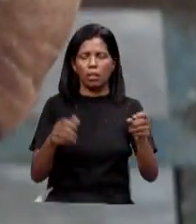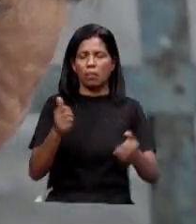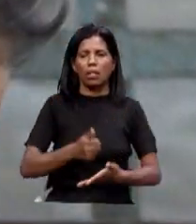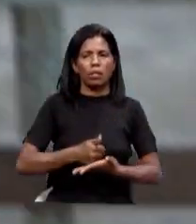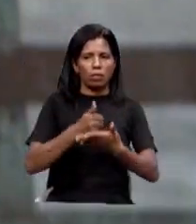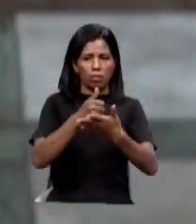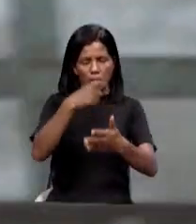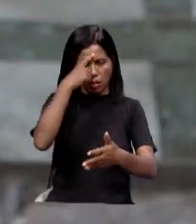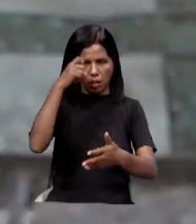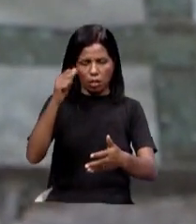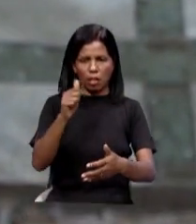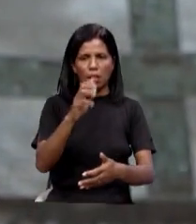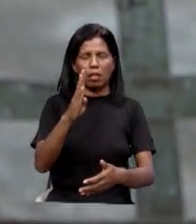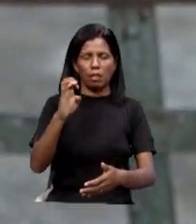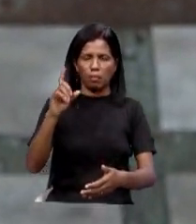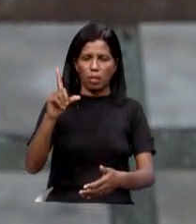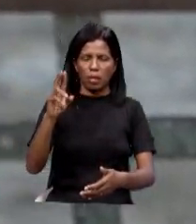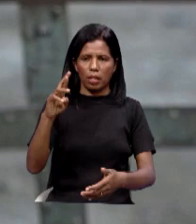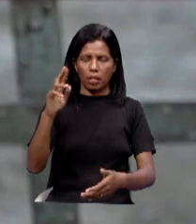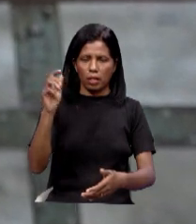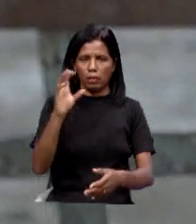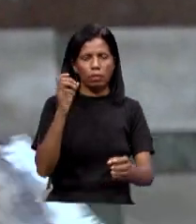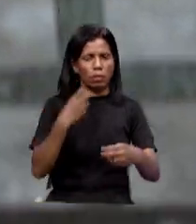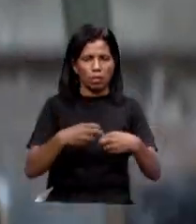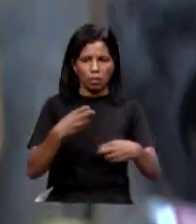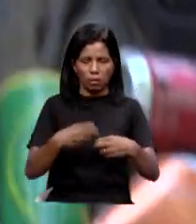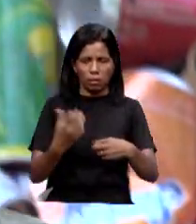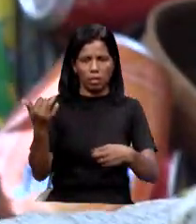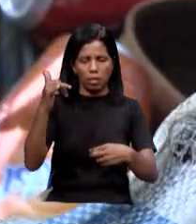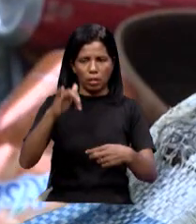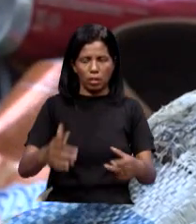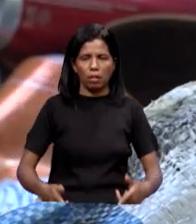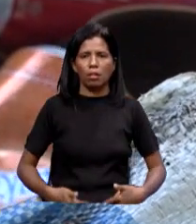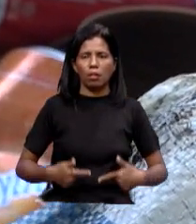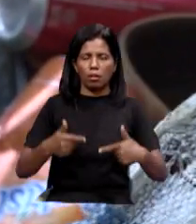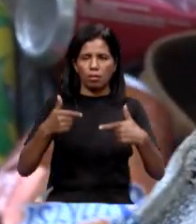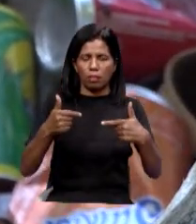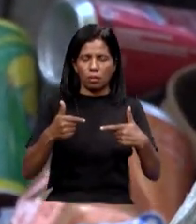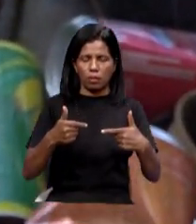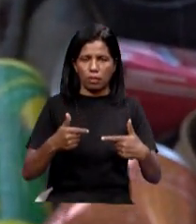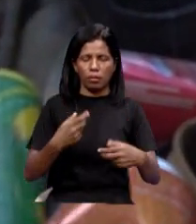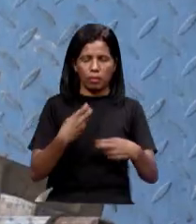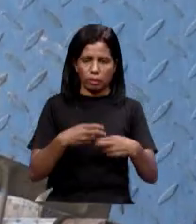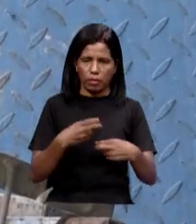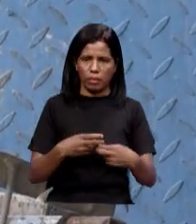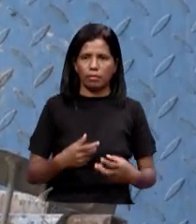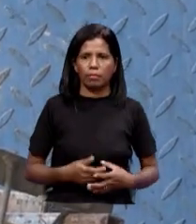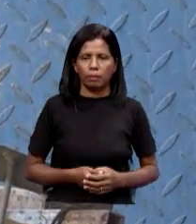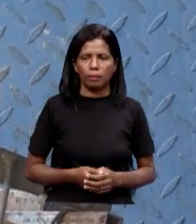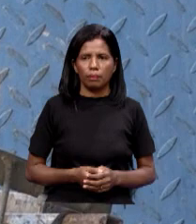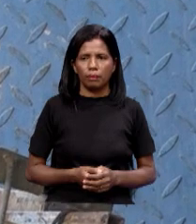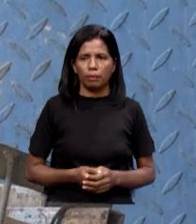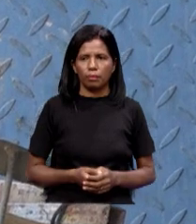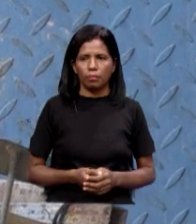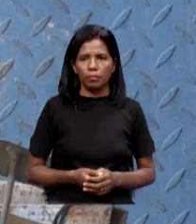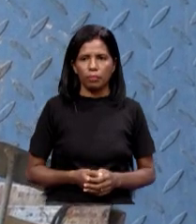tambane Alberto la rende atu esforsuan ia nia jornada moris nebe moruk. Amang